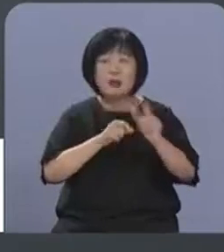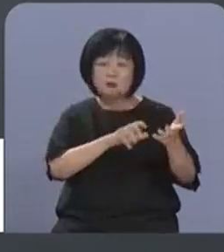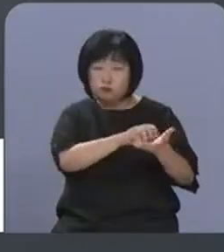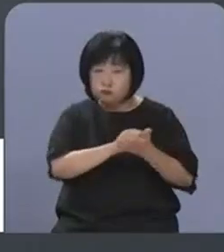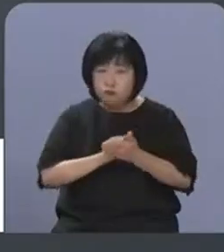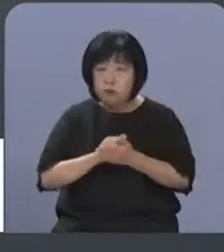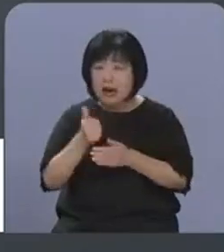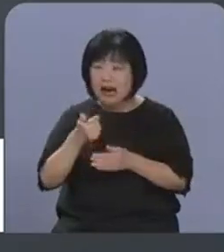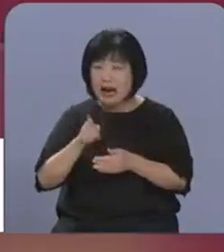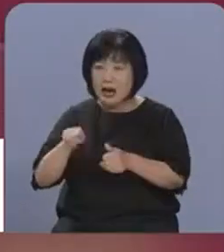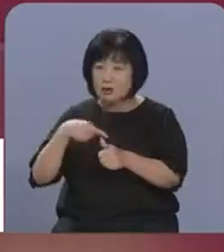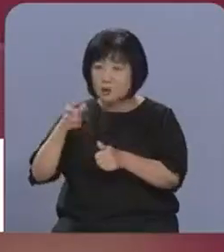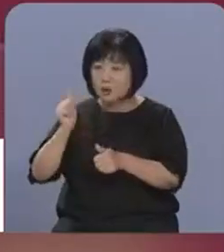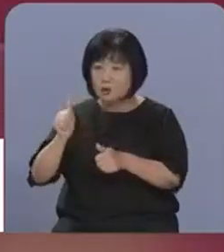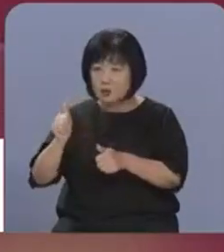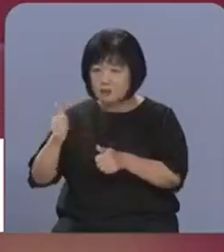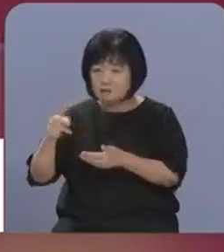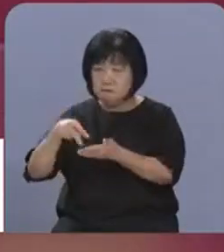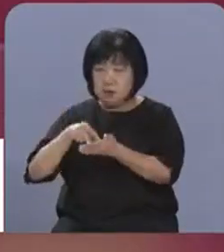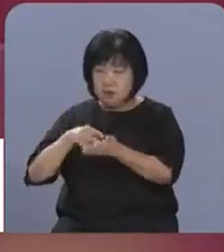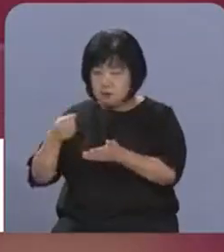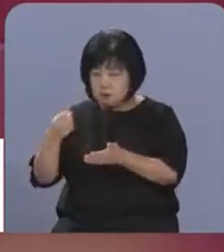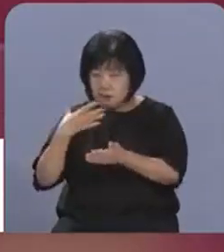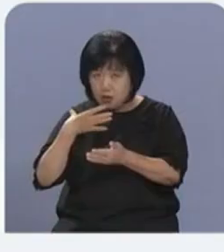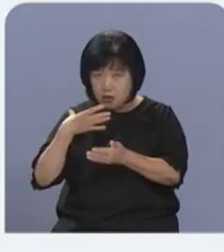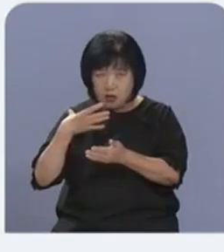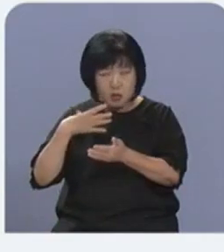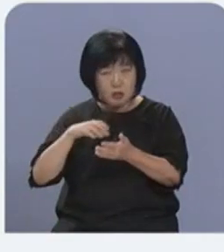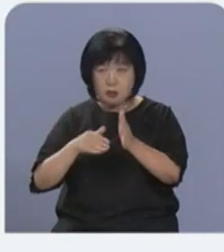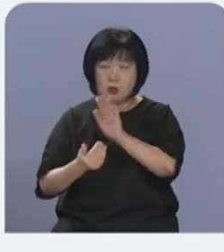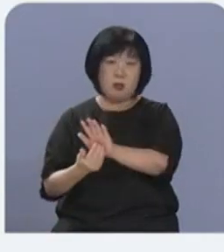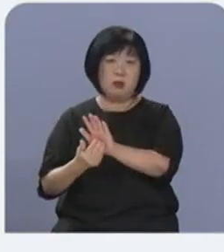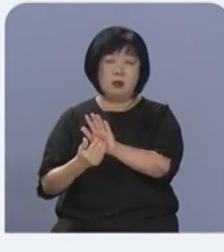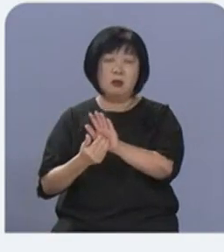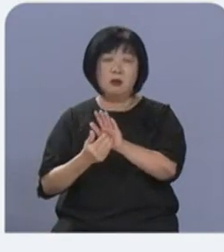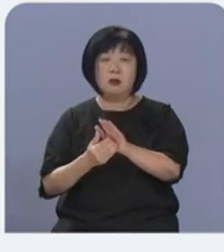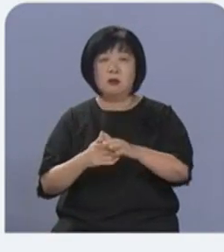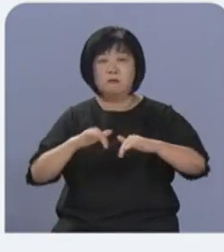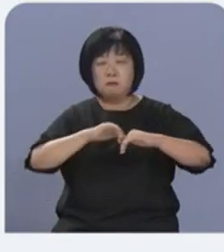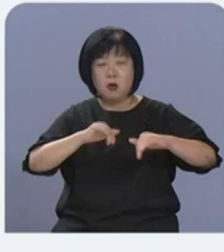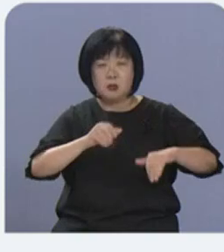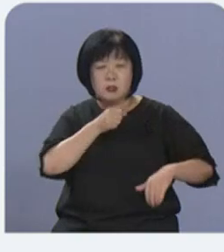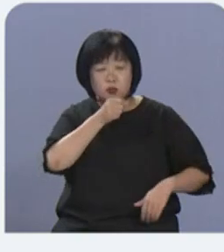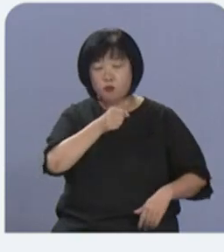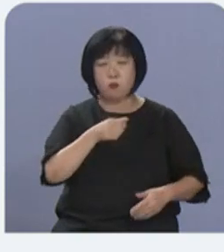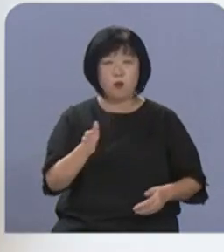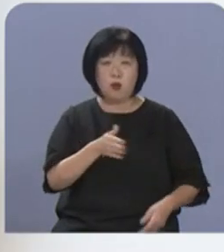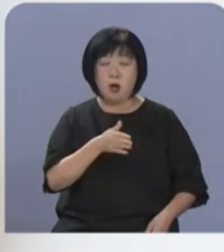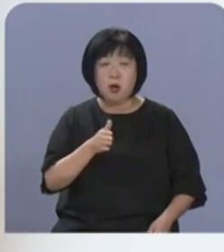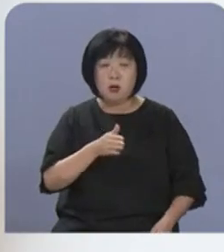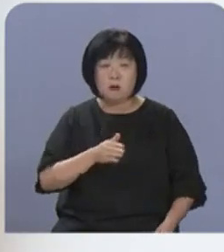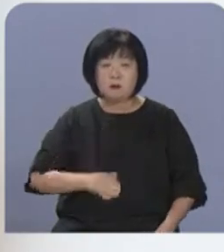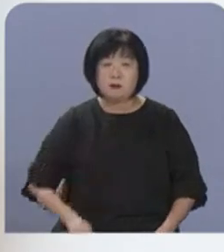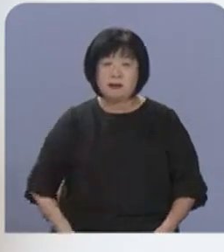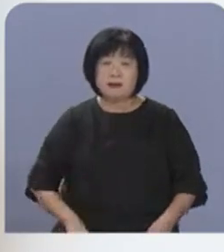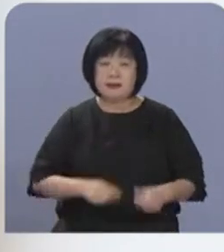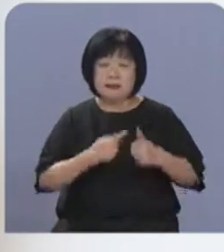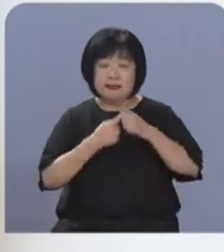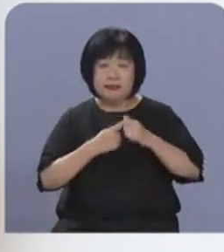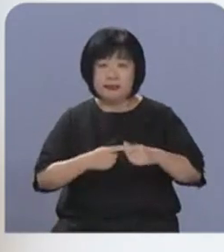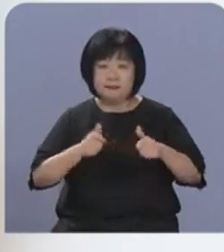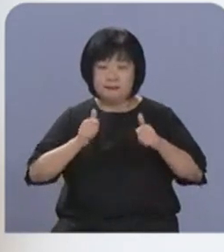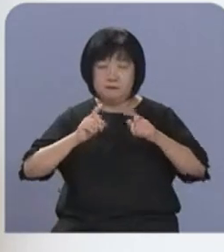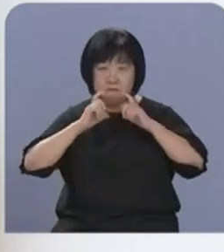하 교육감 주장은 거의 받아들이지 않았습니다 하교육감은 별도 인터뷰 없이 1심 판결에 대한 입장을